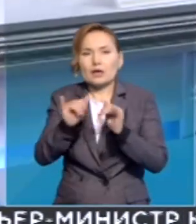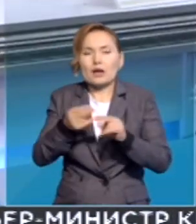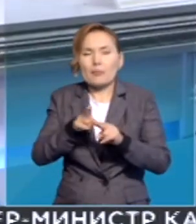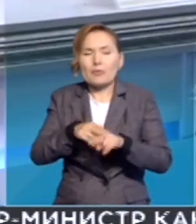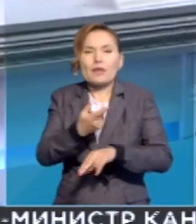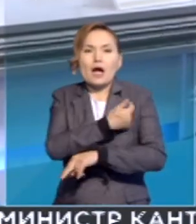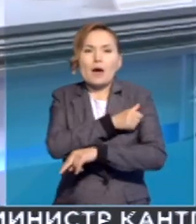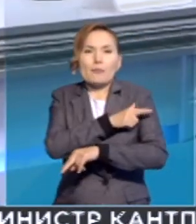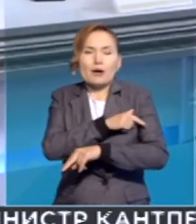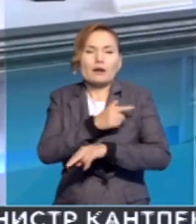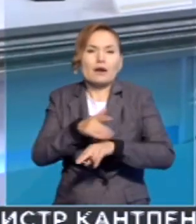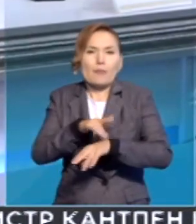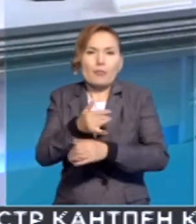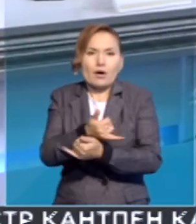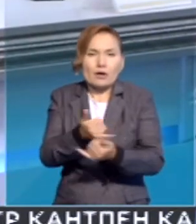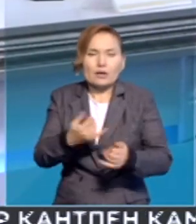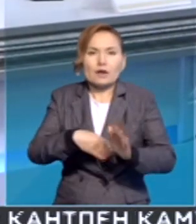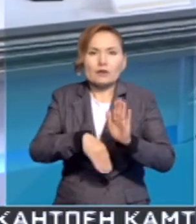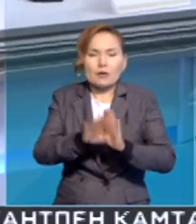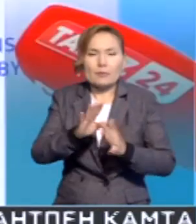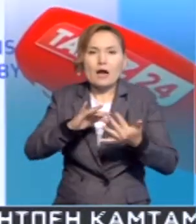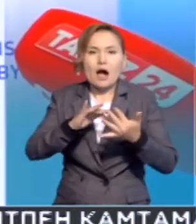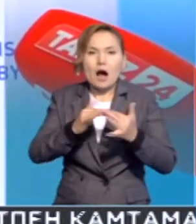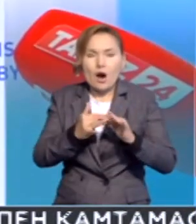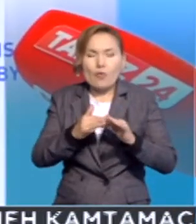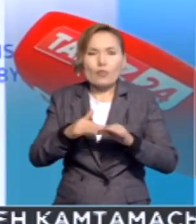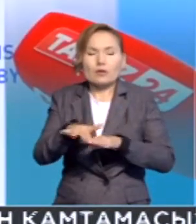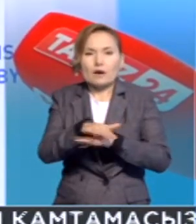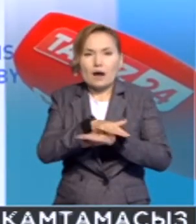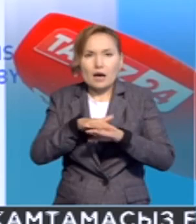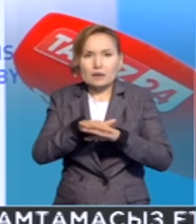көрсетілсе, оның 1 миллионнан астамын ауыл тұрғындары пайдаланыпты.